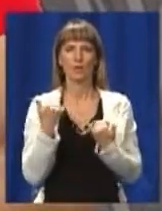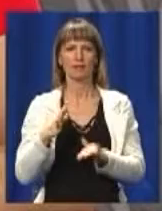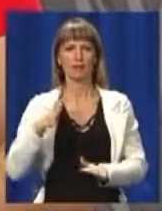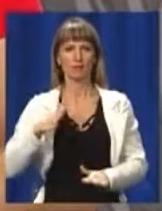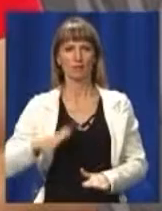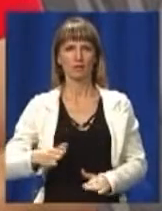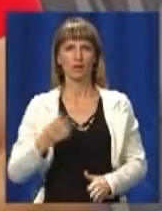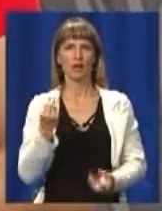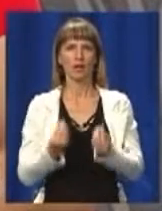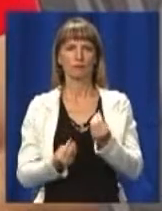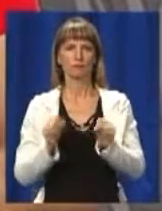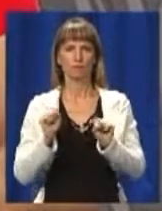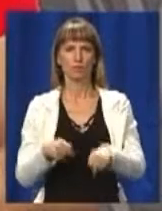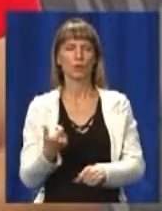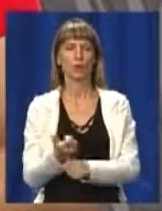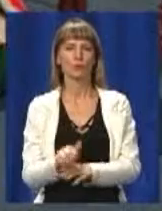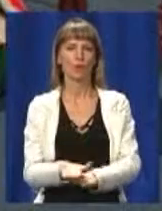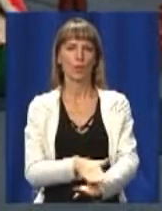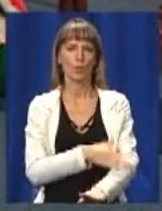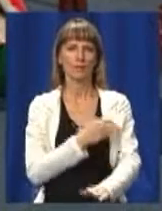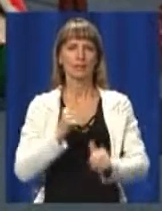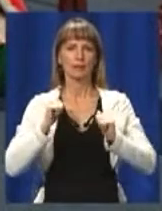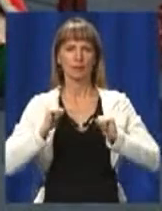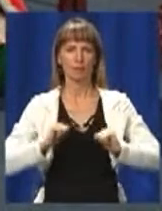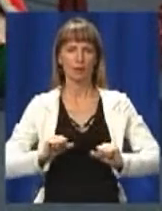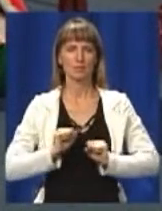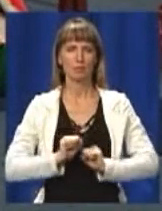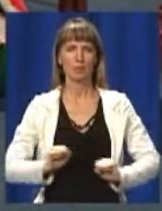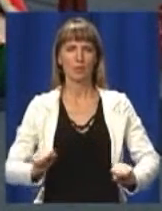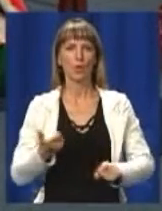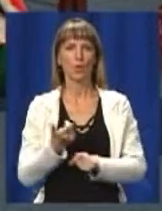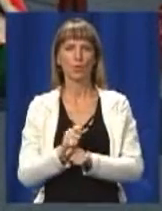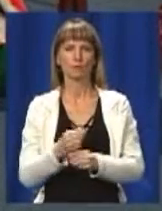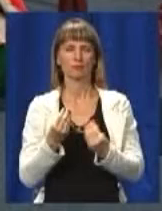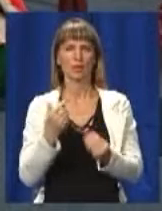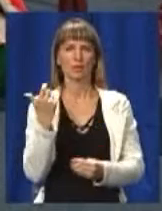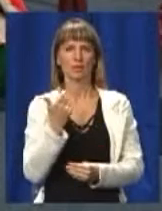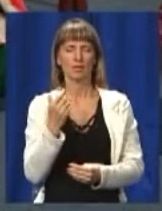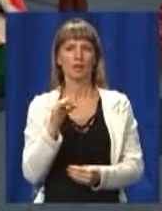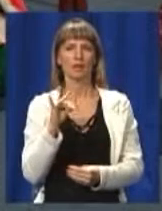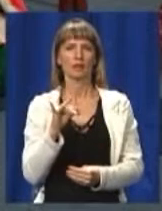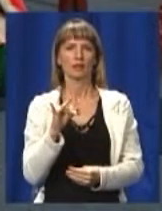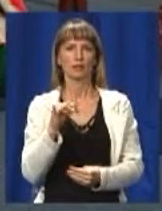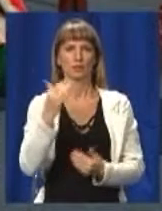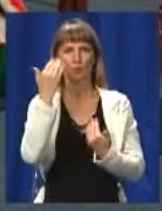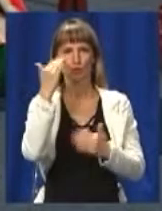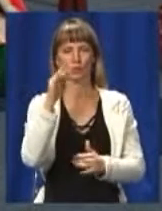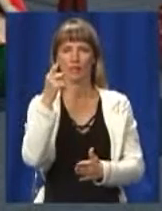Тобто, насправді, гратися можна з ними дуже-дуже довго, спокійні і відважні. Дуже віддані хазяїнові, але чужим не